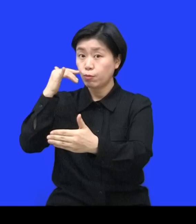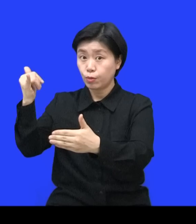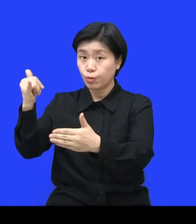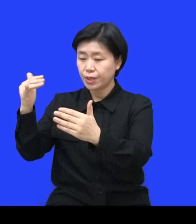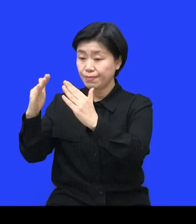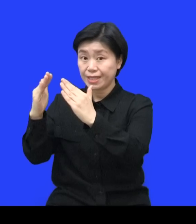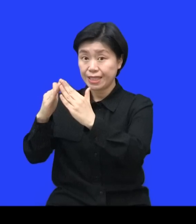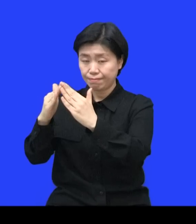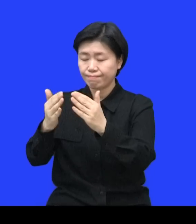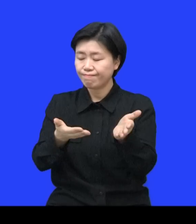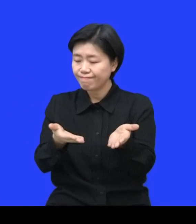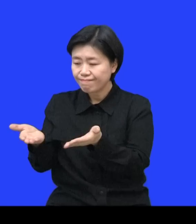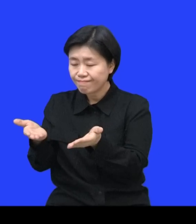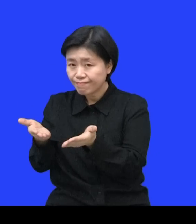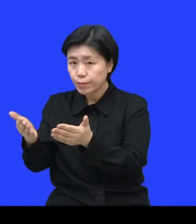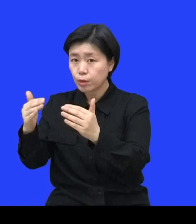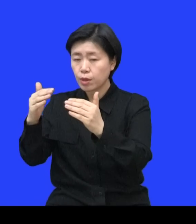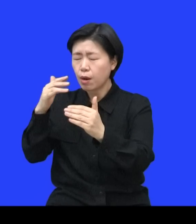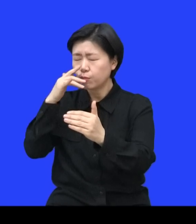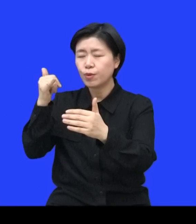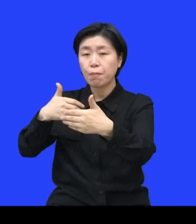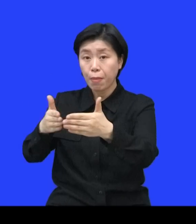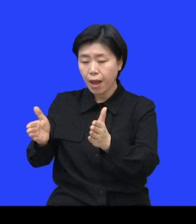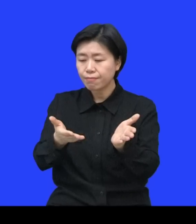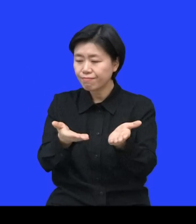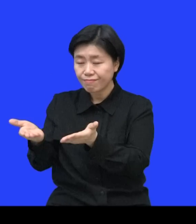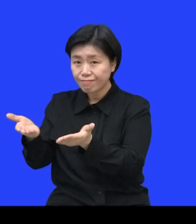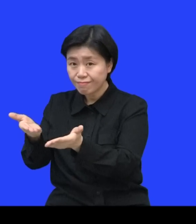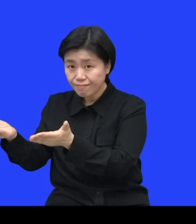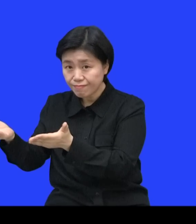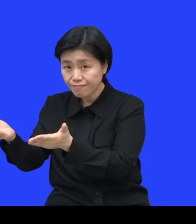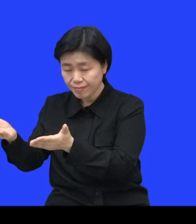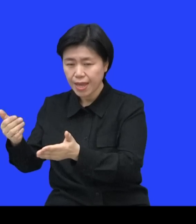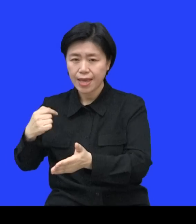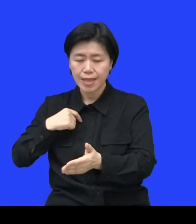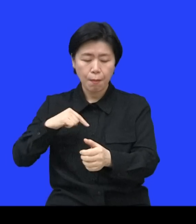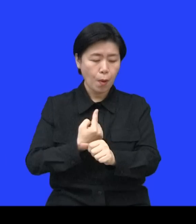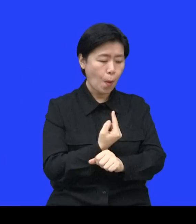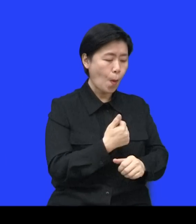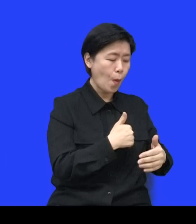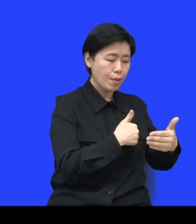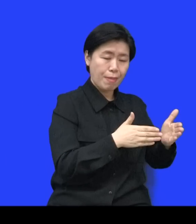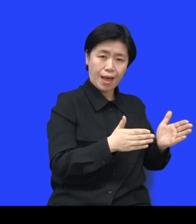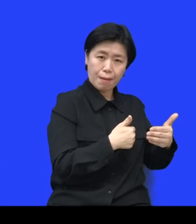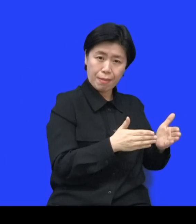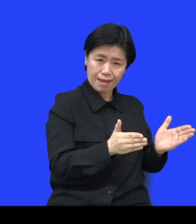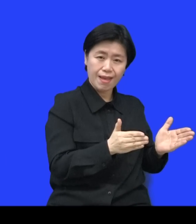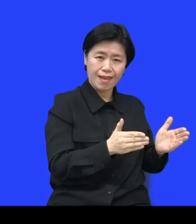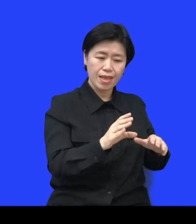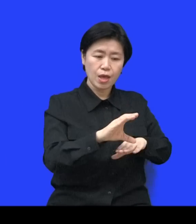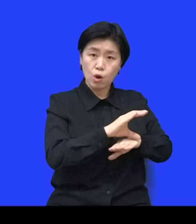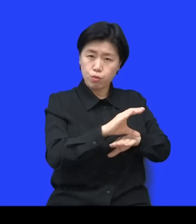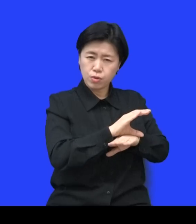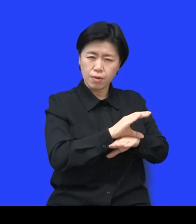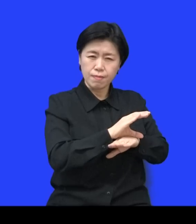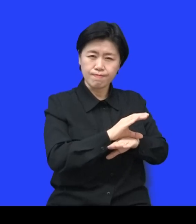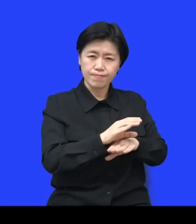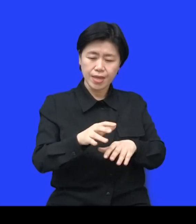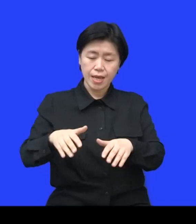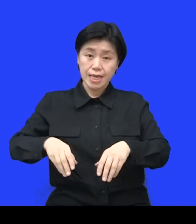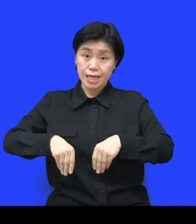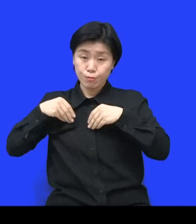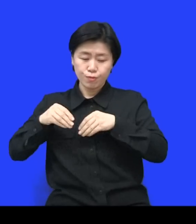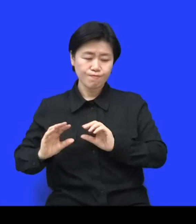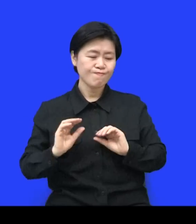가져가라고. 근데 제가 몰래 이렇게 이불로 덮어가지고 제 책상 밑에 제 컴퓨터 본체만은 숨겨놨어.